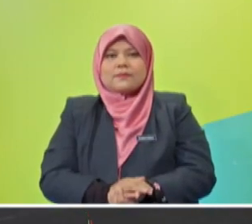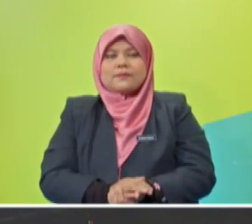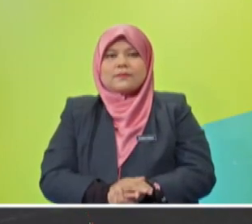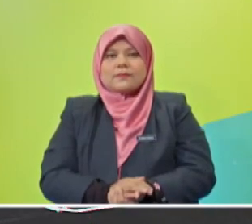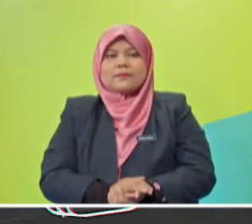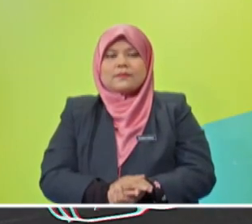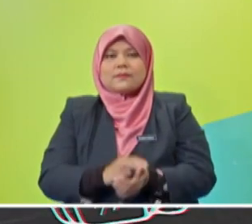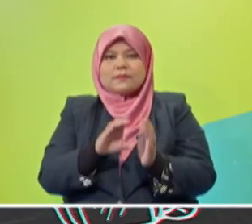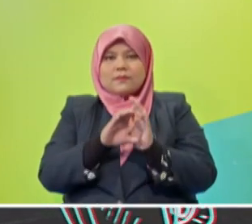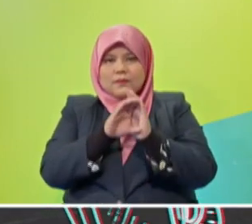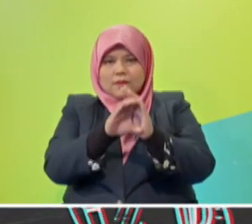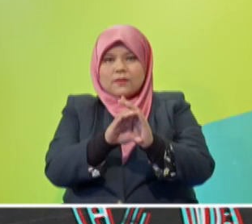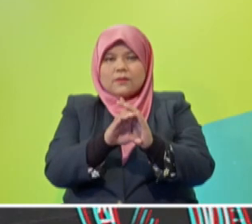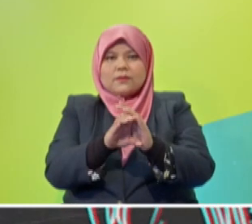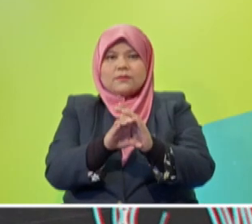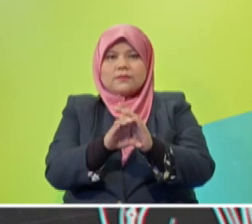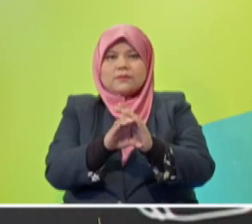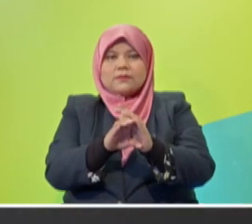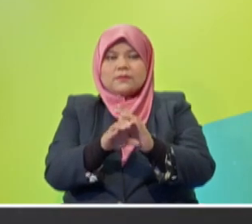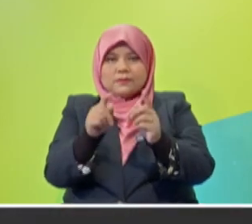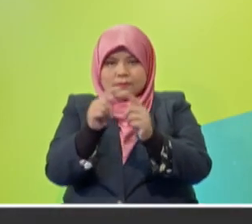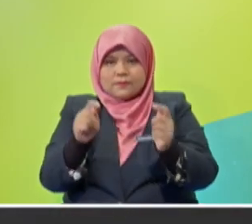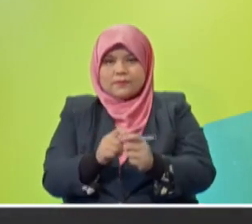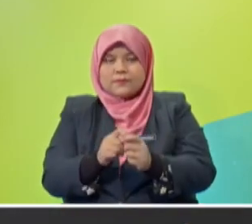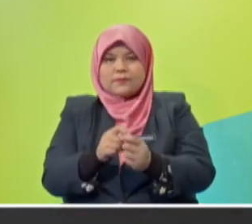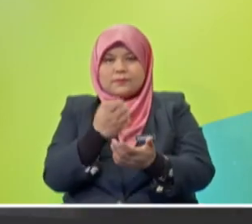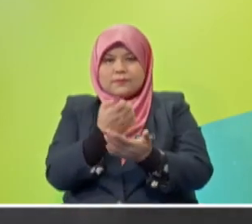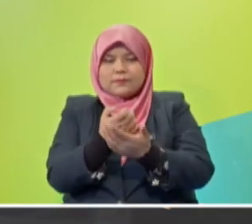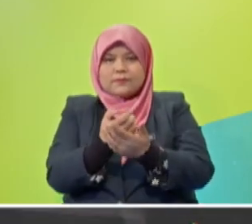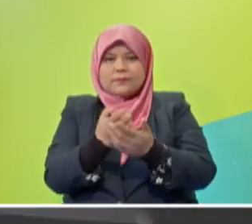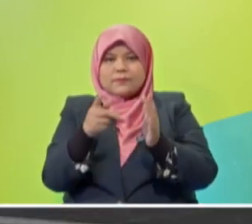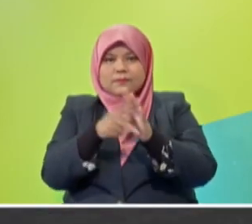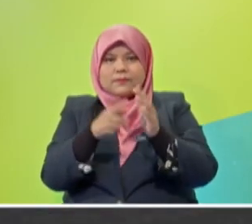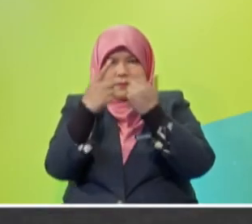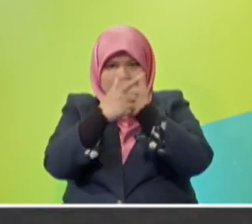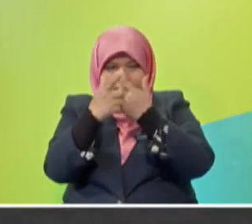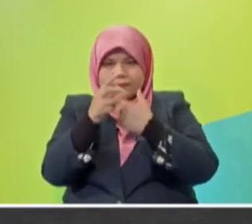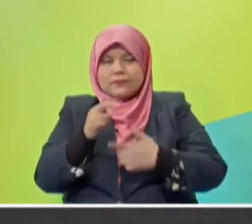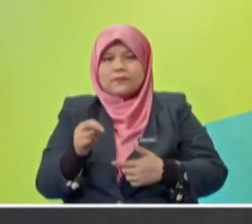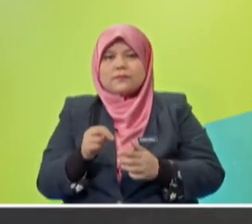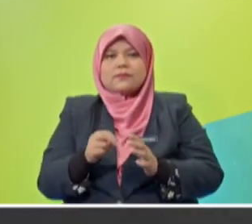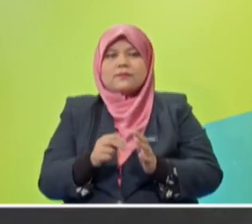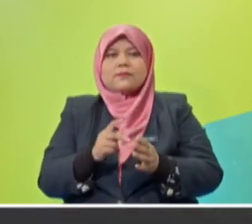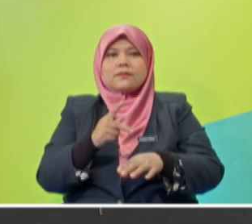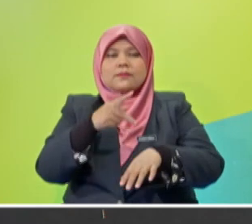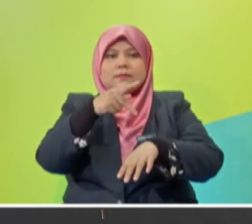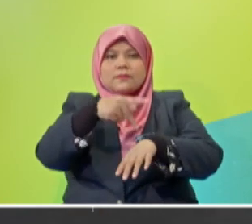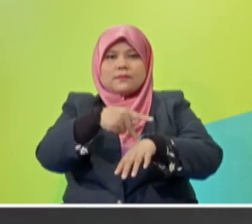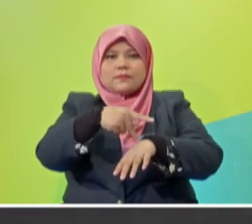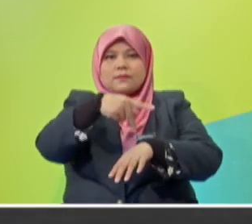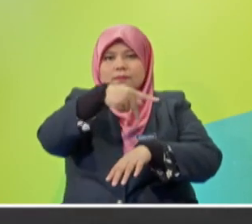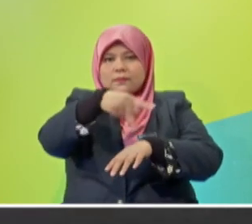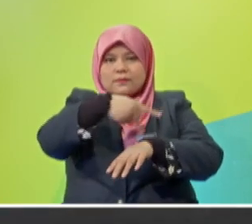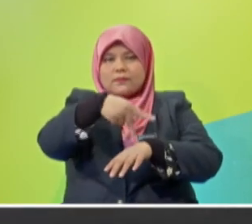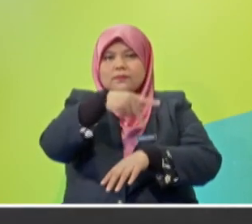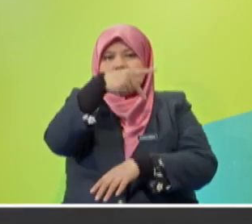lokasi bagi aktiviti ekonomi pelancongan Malaysia yang saya pernah pergi ialah Pulau Pangkor Perak. Pulau Pangkor Perak. Oh,